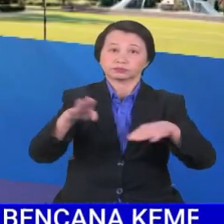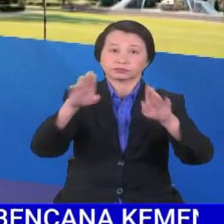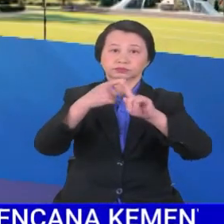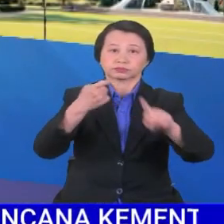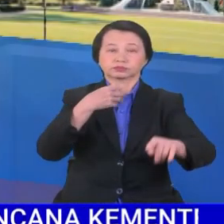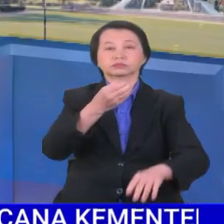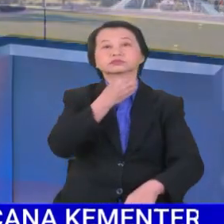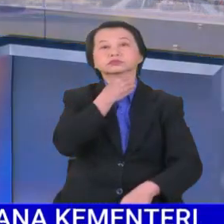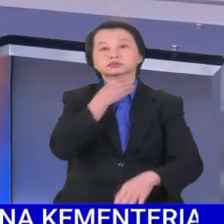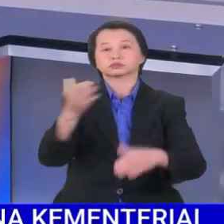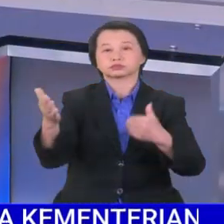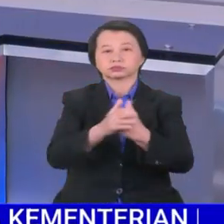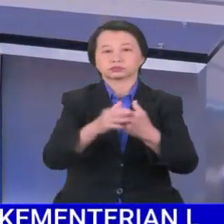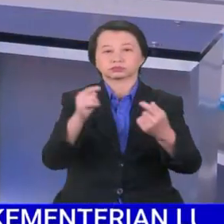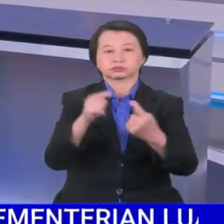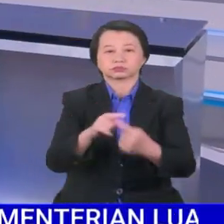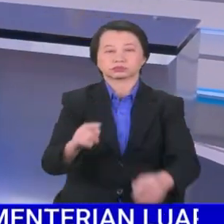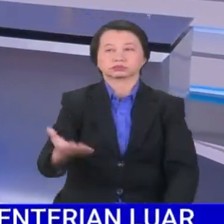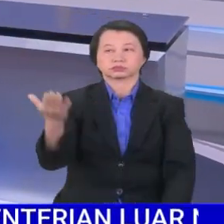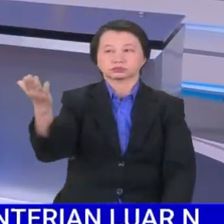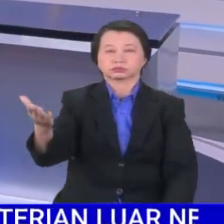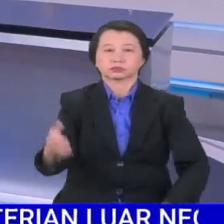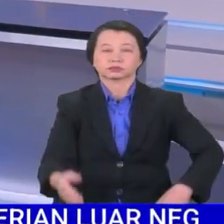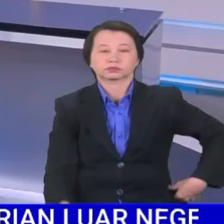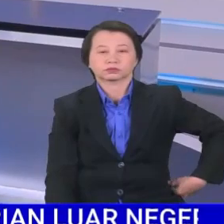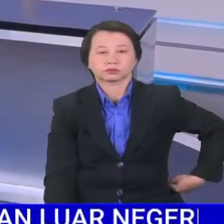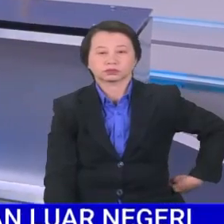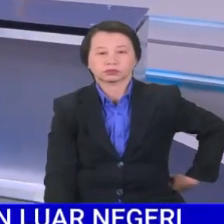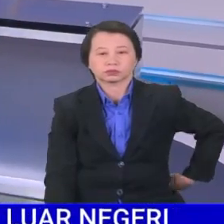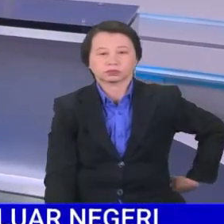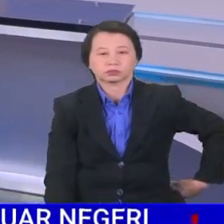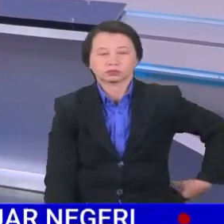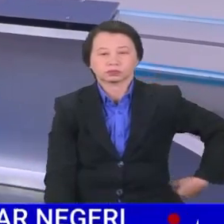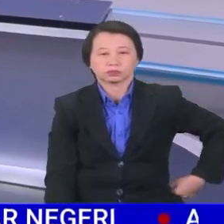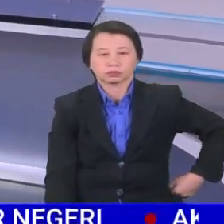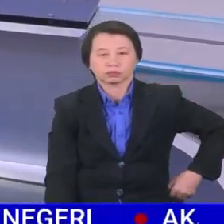dari Perak, kembali ke Angkasa Puri. Terima kasih, Rick.